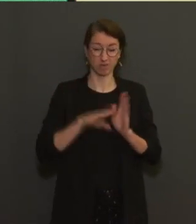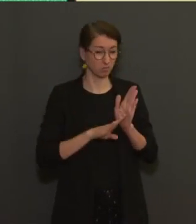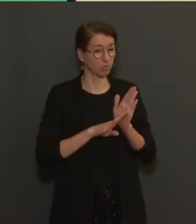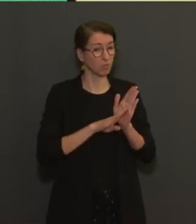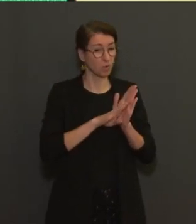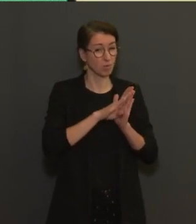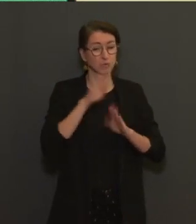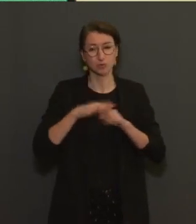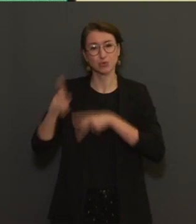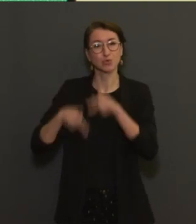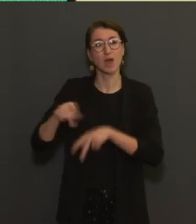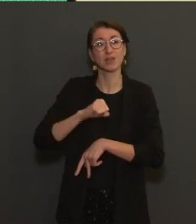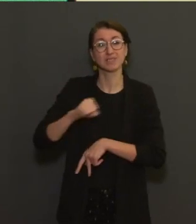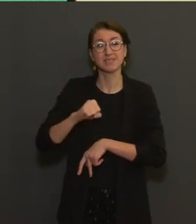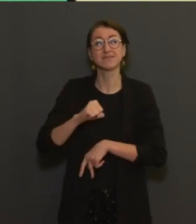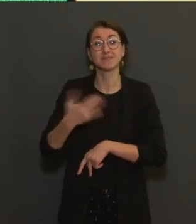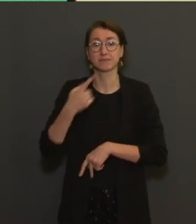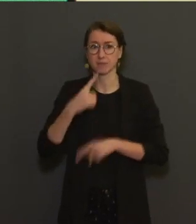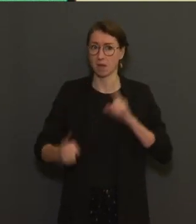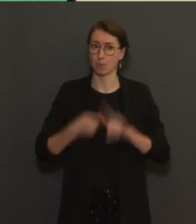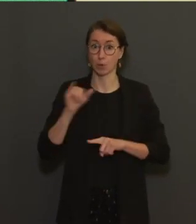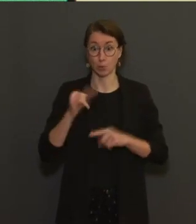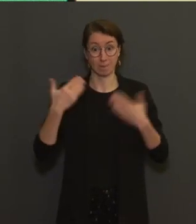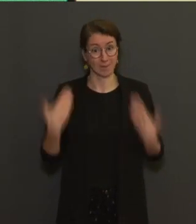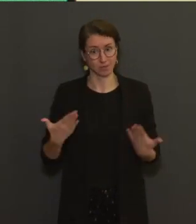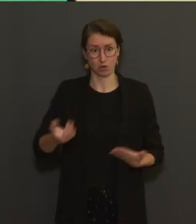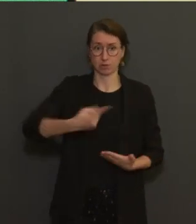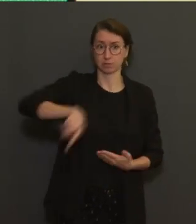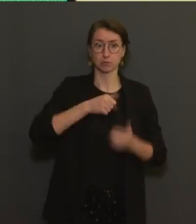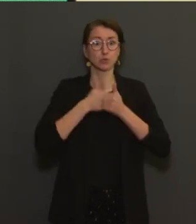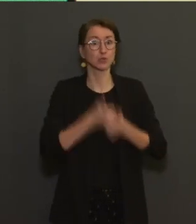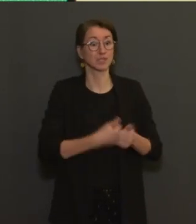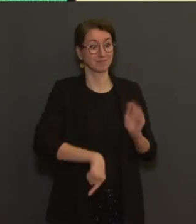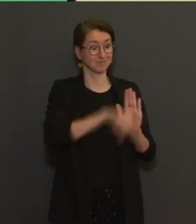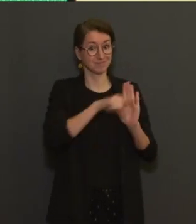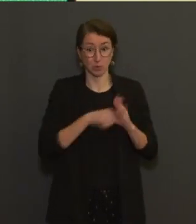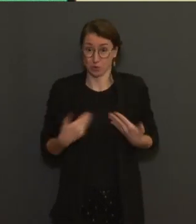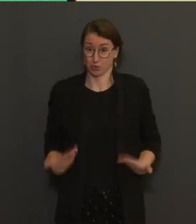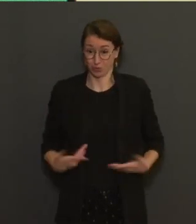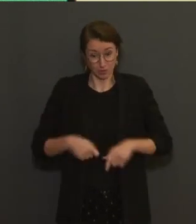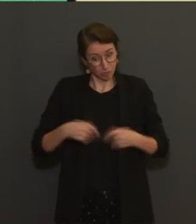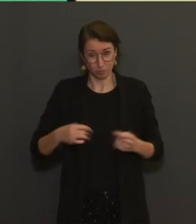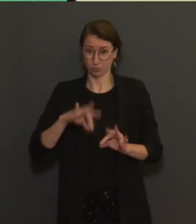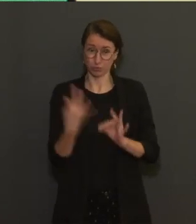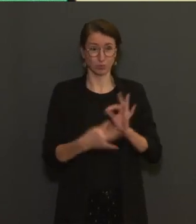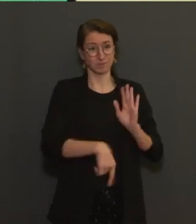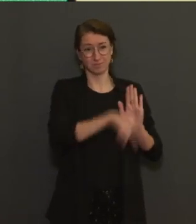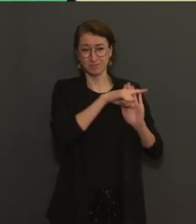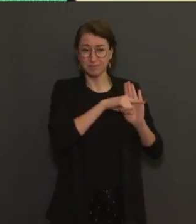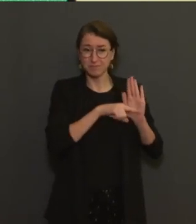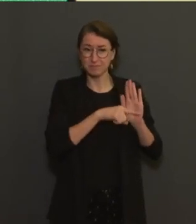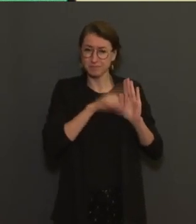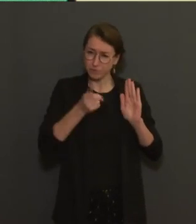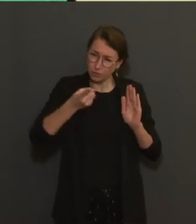les mesures plus strictes qui sont en vigueur à partir d'aujourd'hui soient vraiment bien appliquées pour